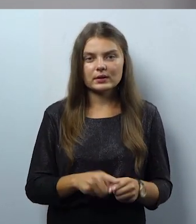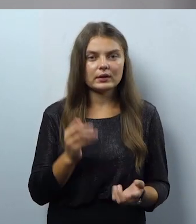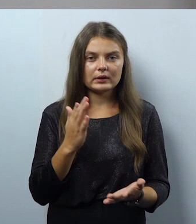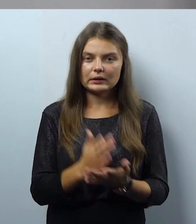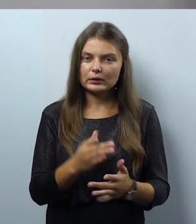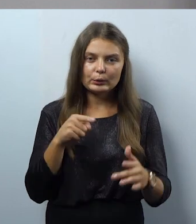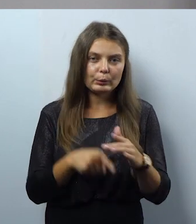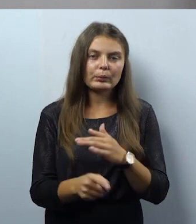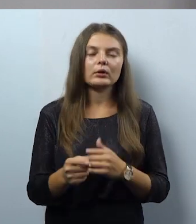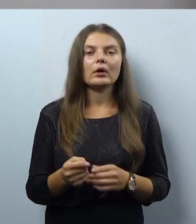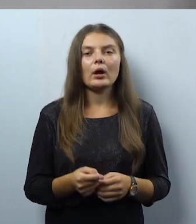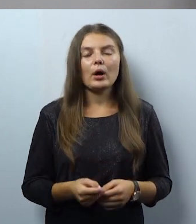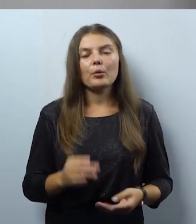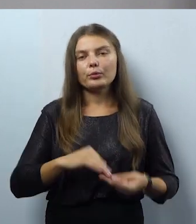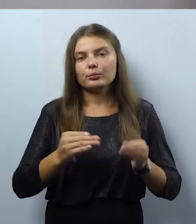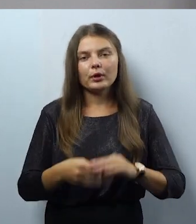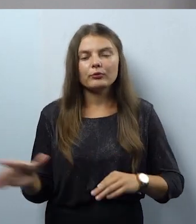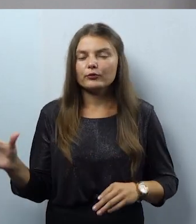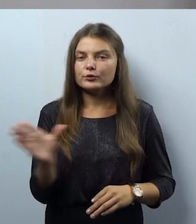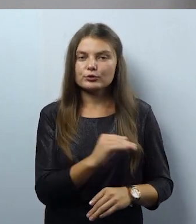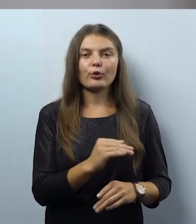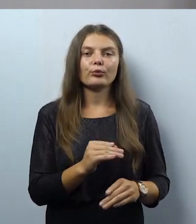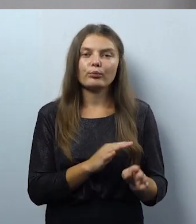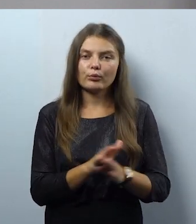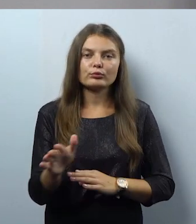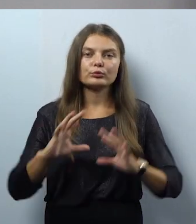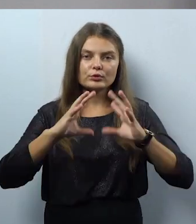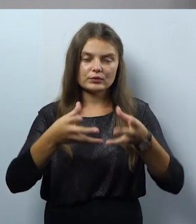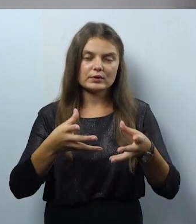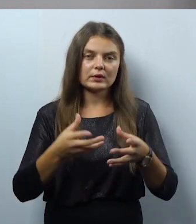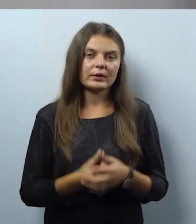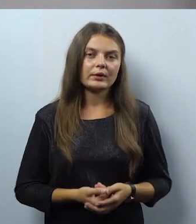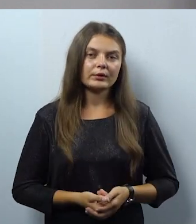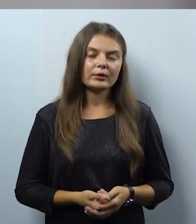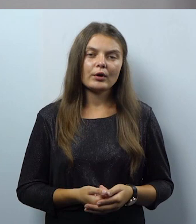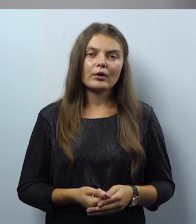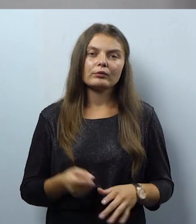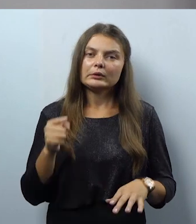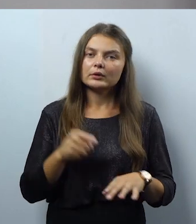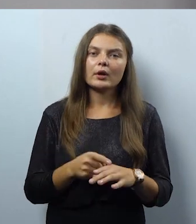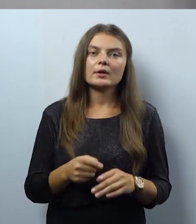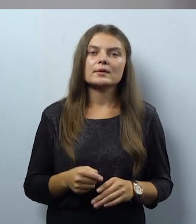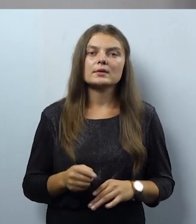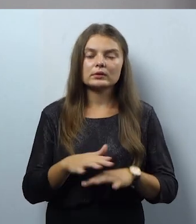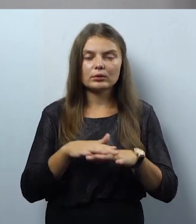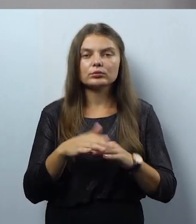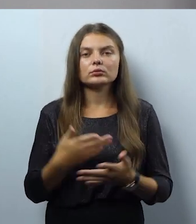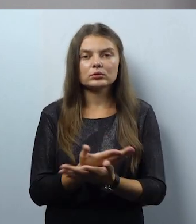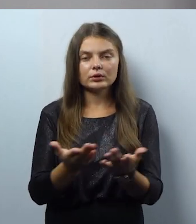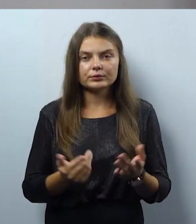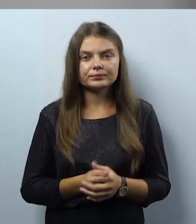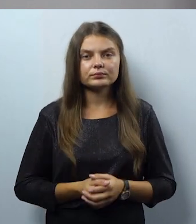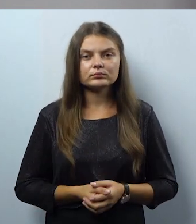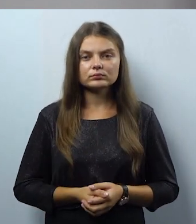в цілому світі. Екологія – це, перш за все, життя і здоров'я наших мешканців. І громадськість нашого міста ніколи